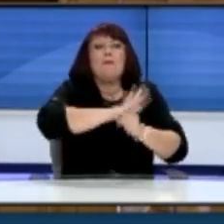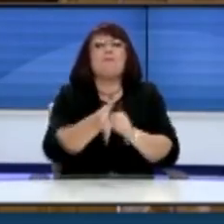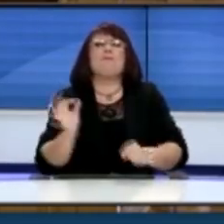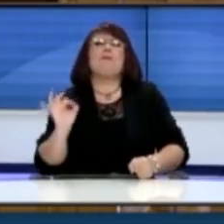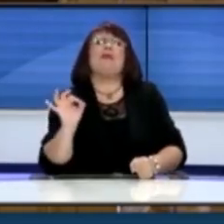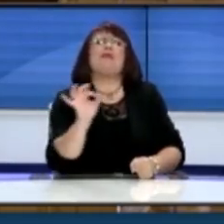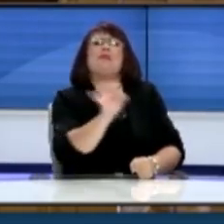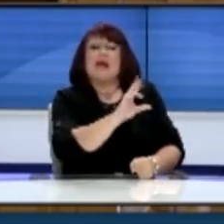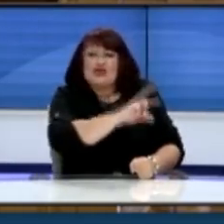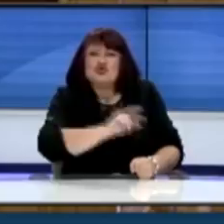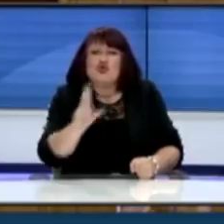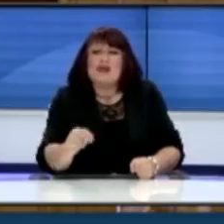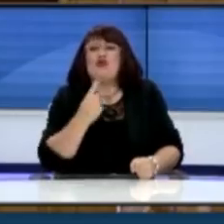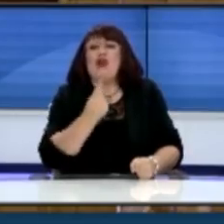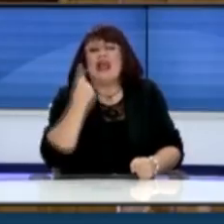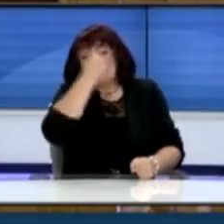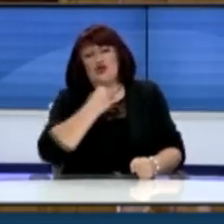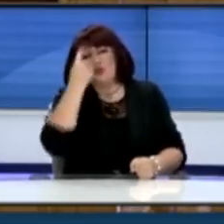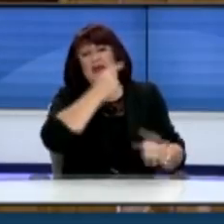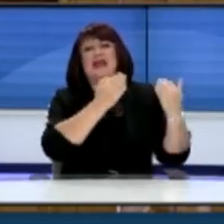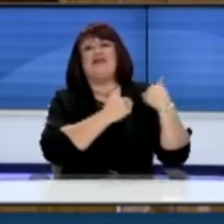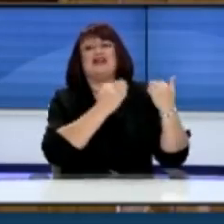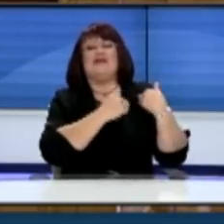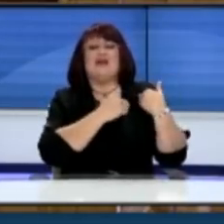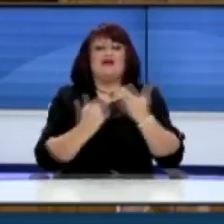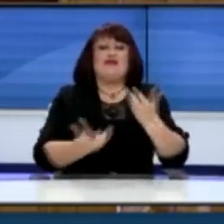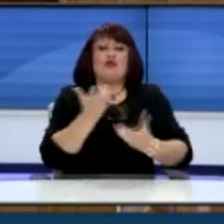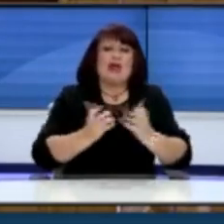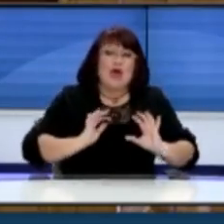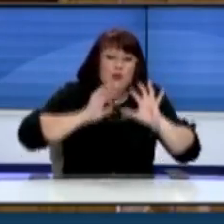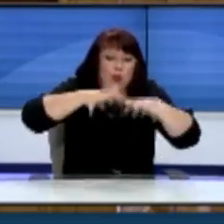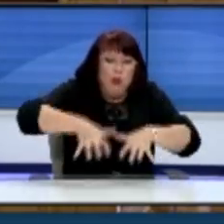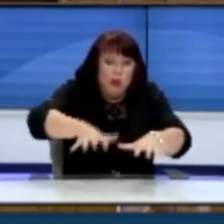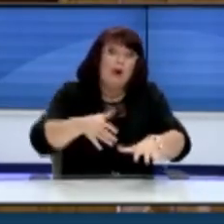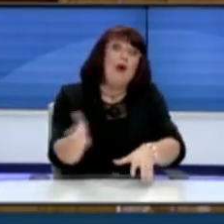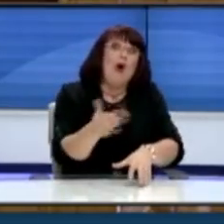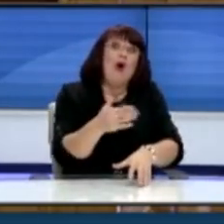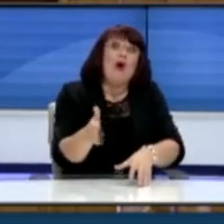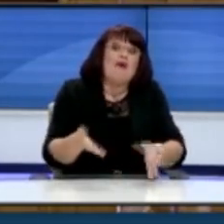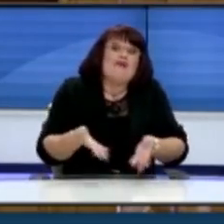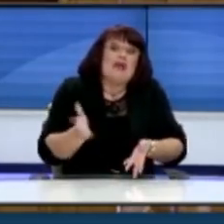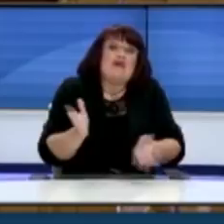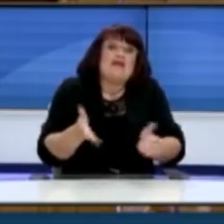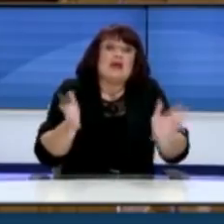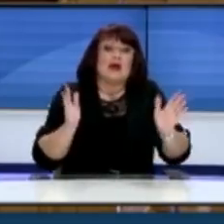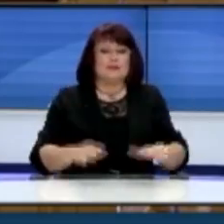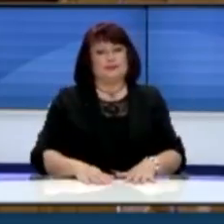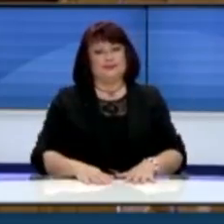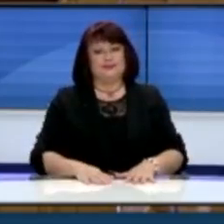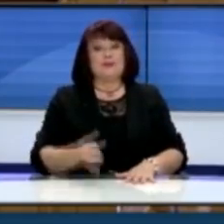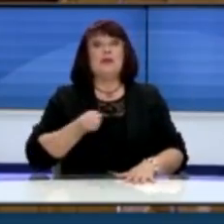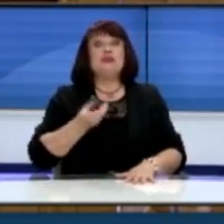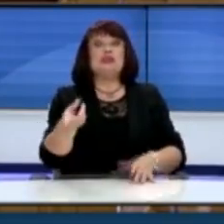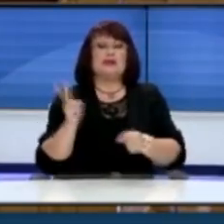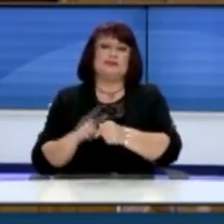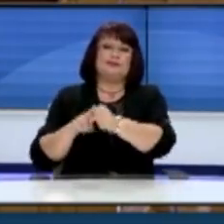το βασικό μέτρο στη διαχείριση μιας πυρκαγιάς ή μιας πλημμύρας. Πάνω στους χιλιάδες νεκρούς της